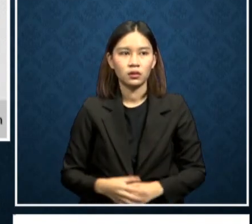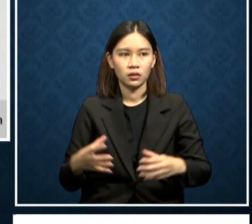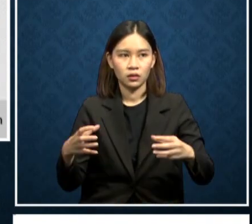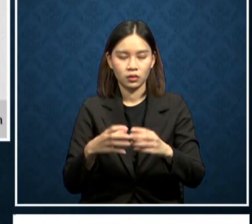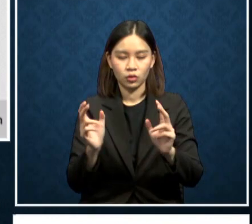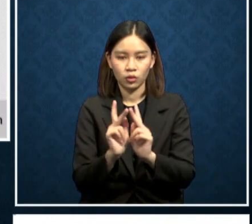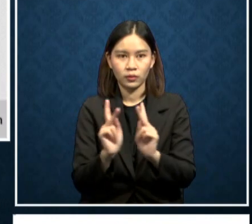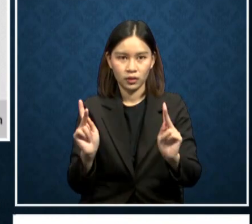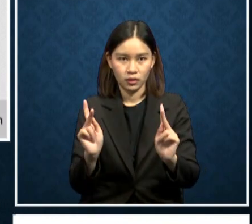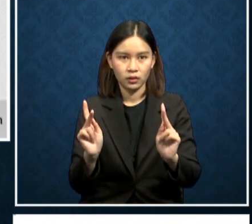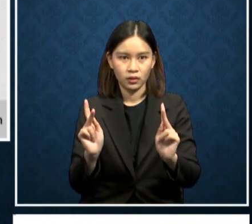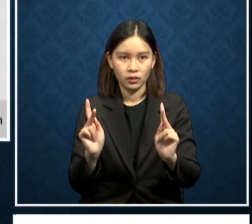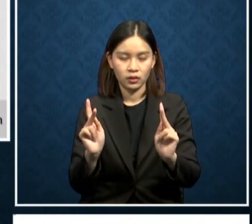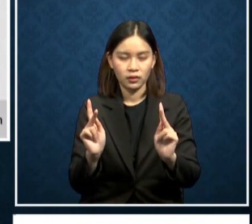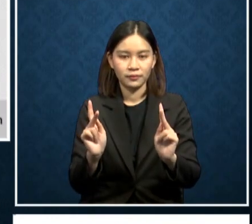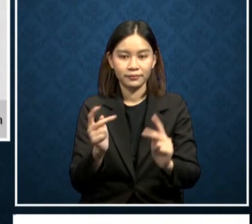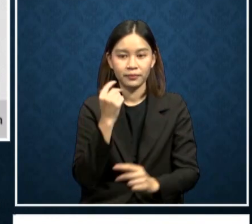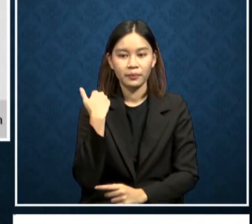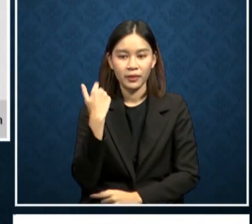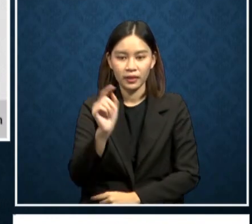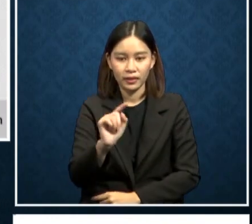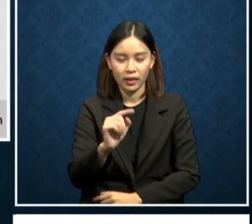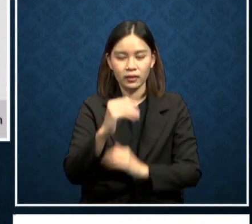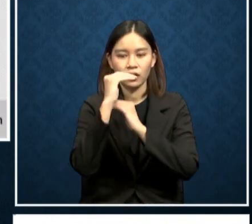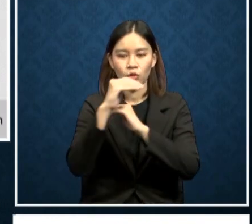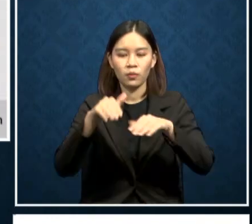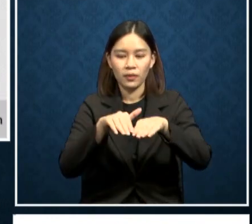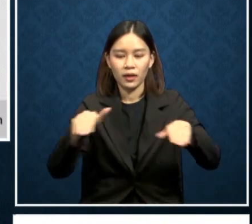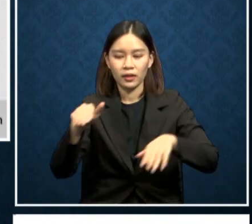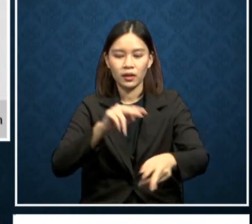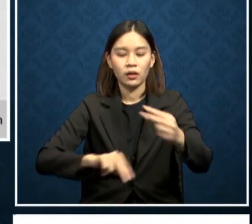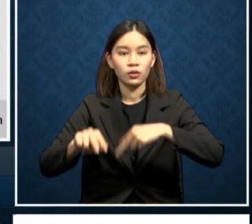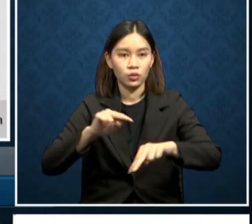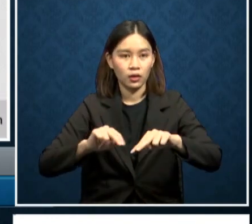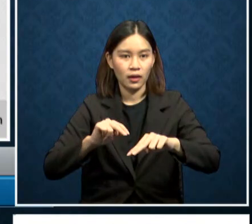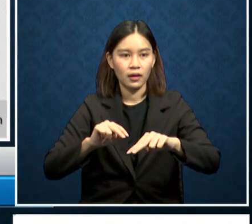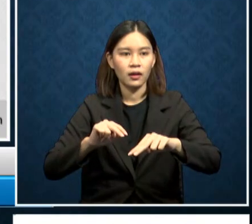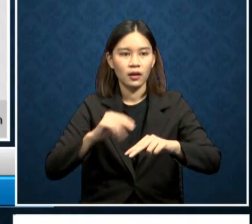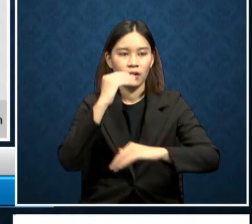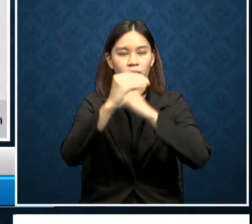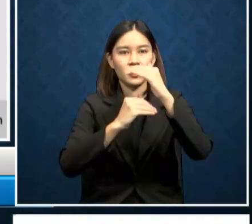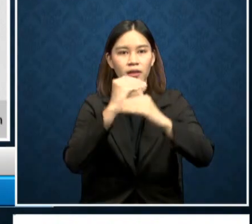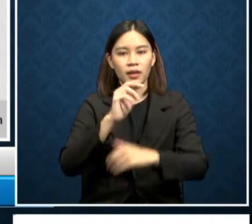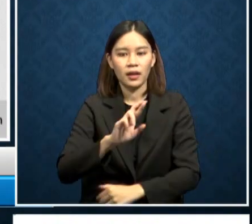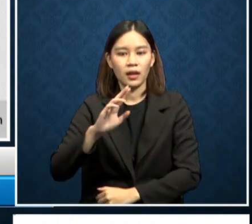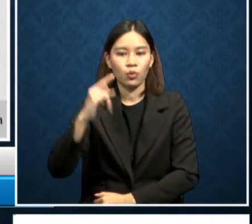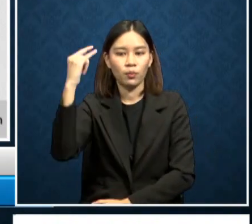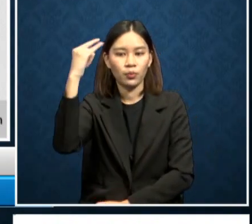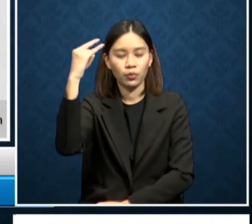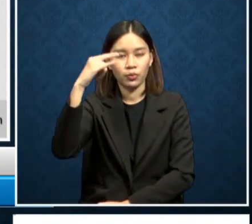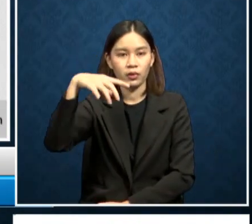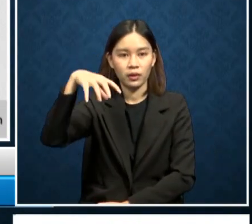กรรมาธิการพบว่าการกำหนดมาตรฐานกำกับดูแลและการพัฒนาระบบท่ากศิญา